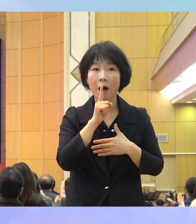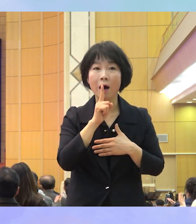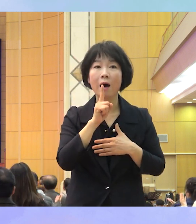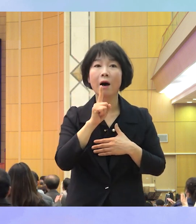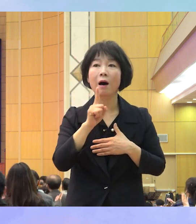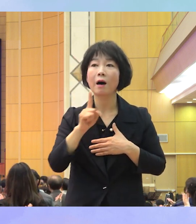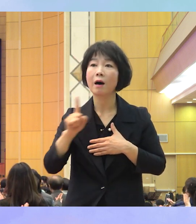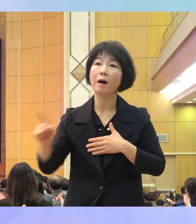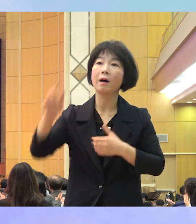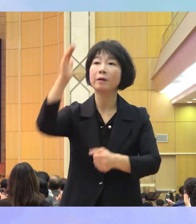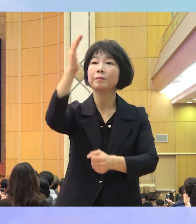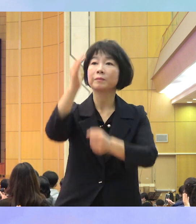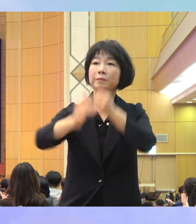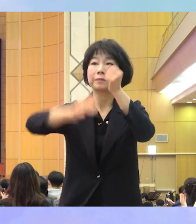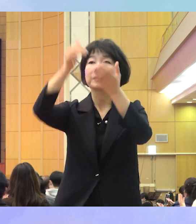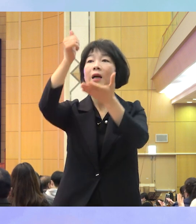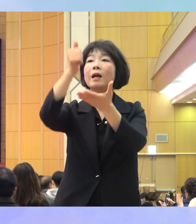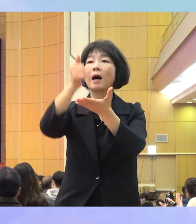형통하리라.